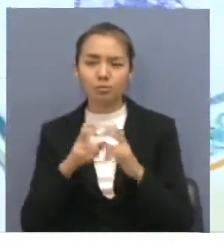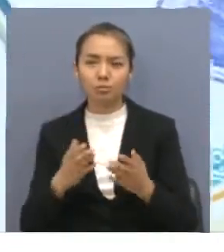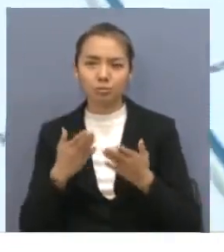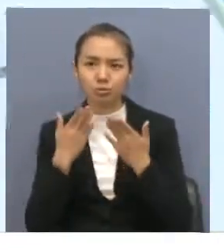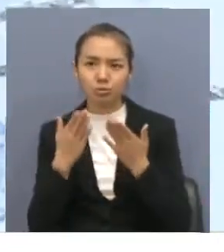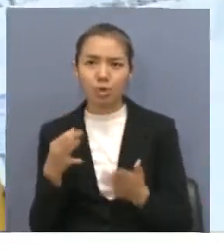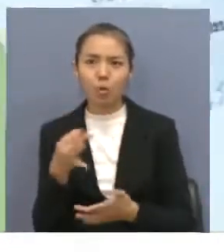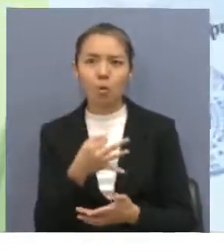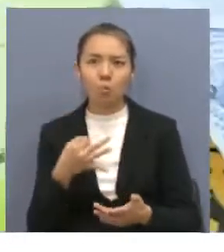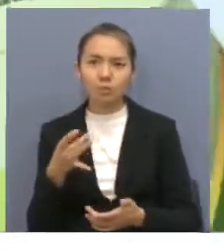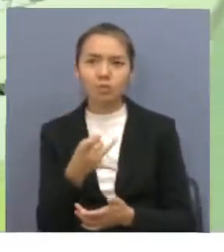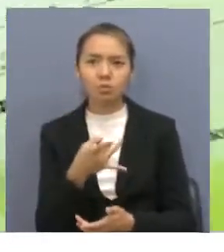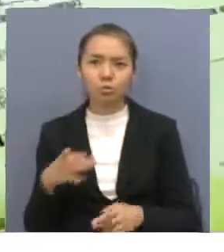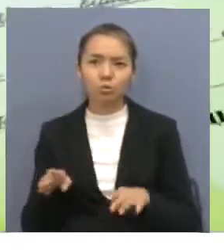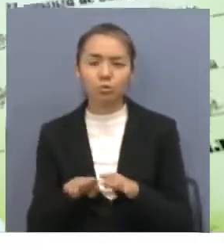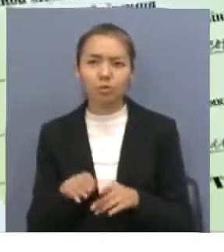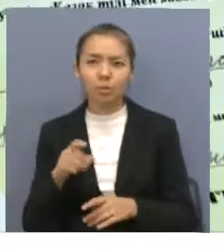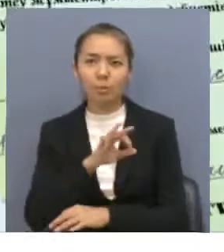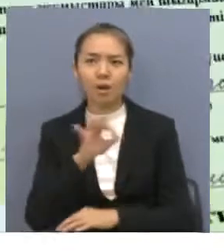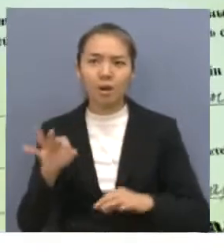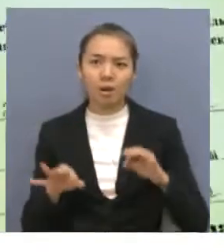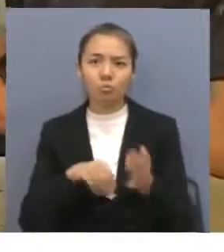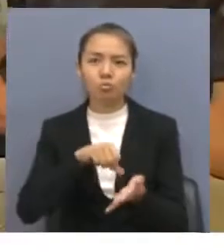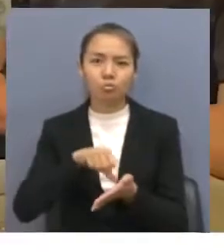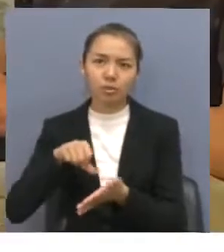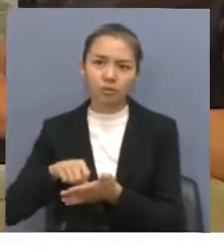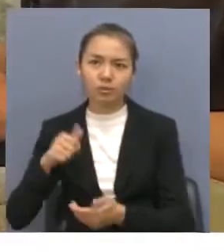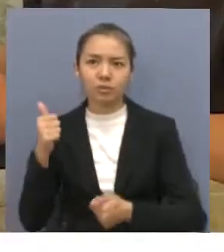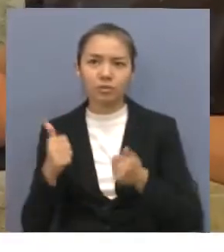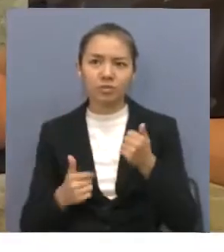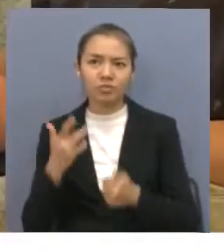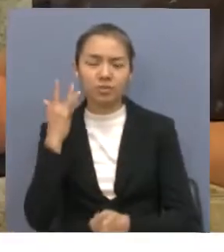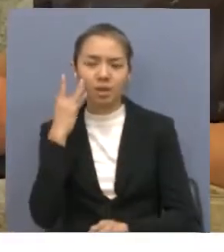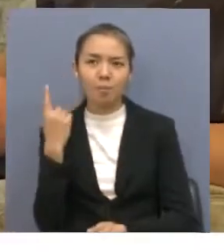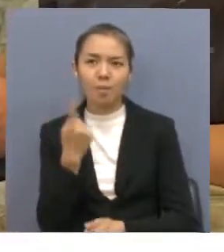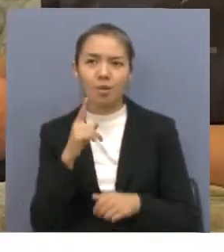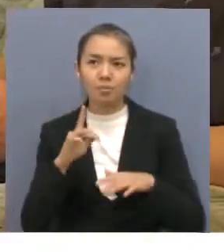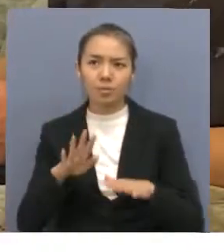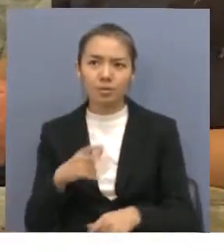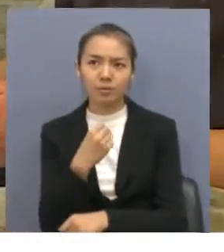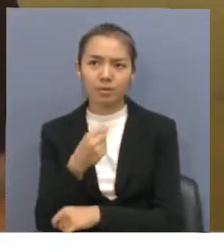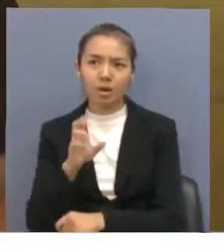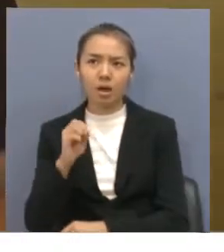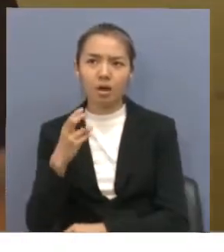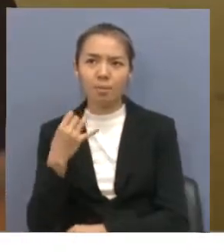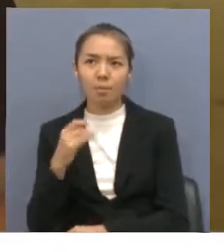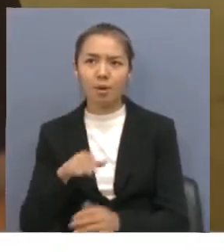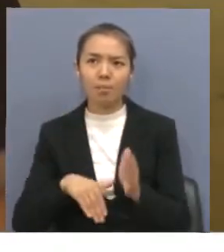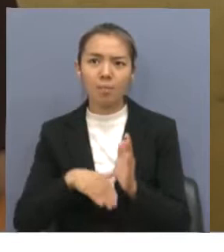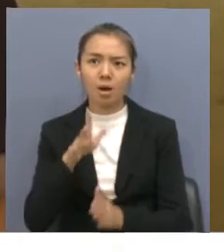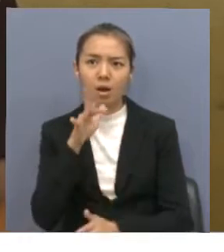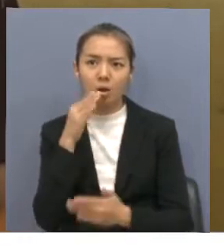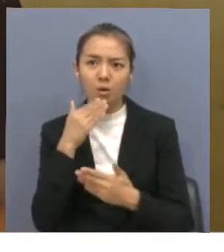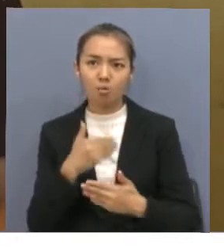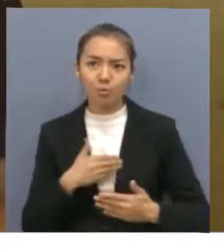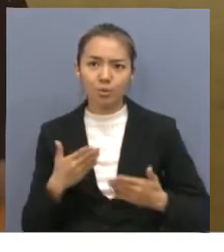Көрен облыстық қана емес республикалық ғылыми жобалардың байқауына қатысып, жүлделі орындар иеленген. Абай шығармаларына ерте күннен қанып өскен